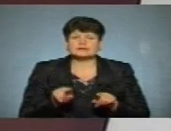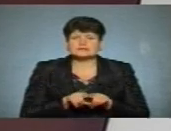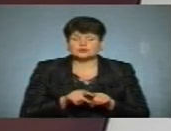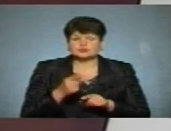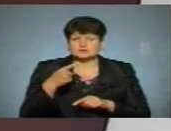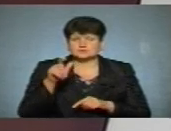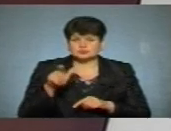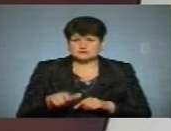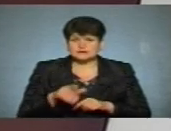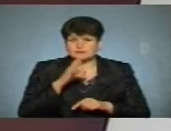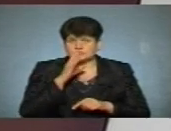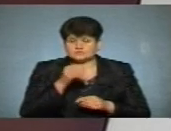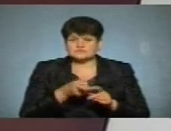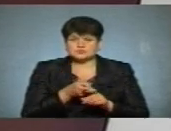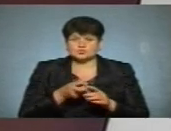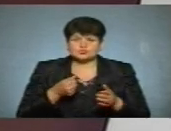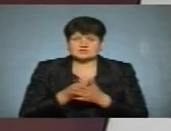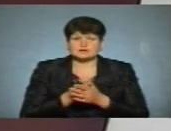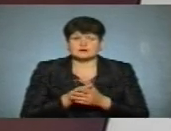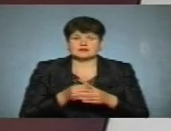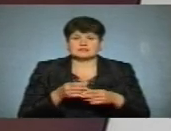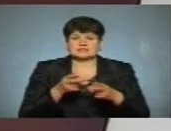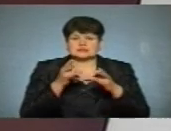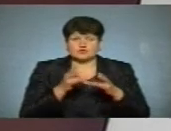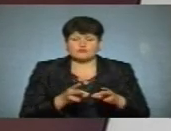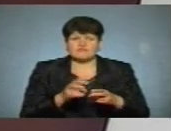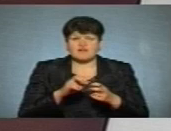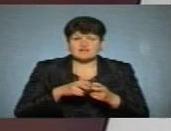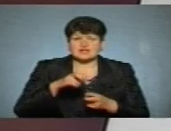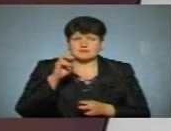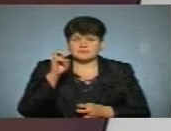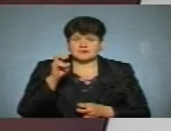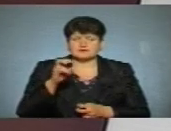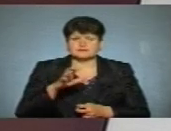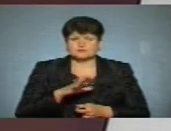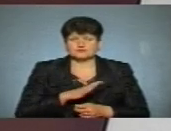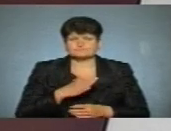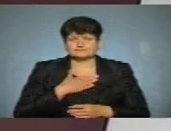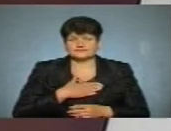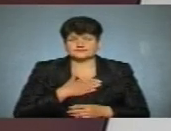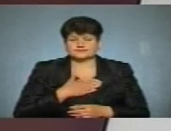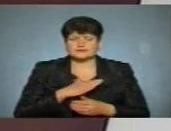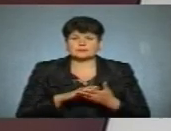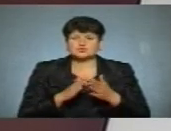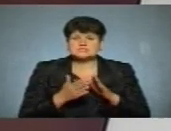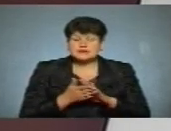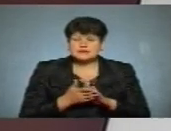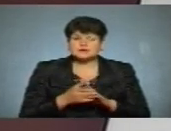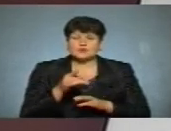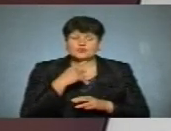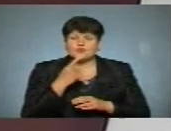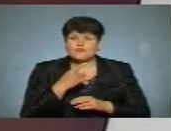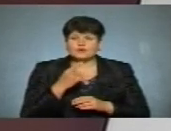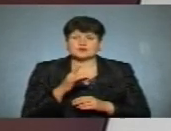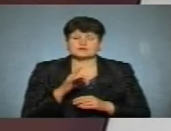пасажирів маршрутки через удар травмував хребет. Його не госпіталізували, він був у задовільному стані, каже Ганна Мончик. За словами